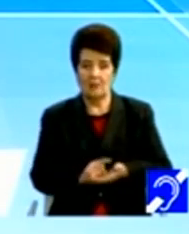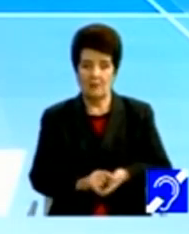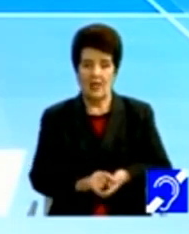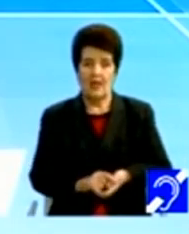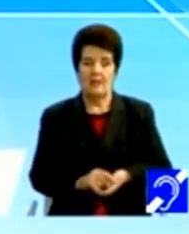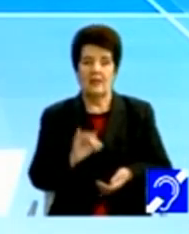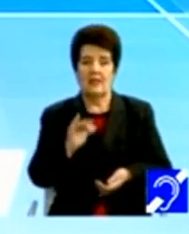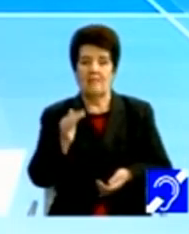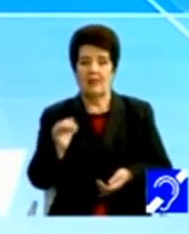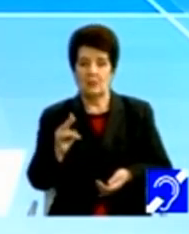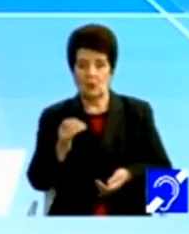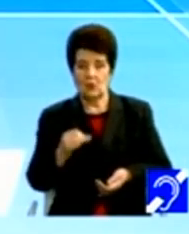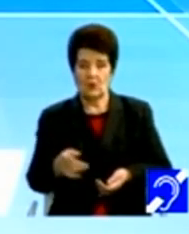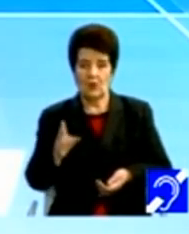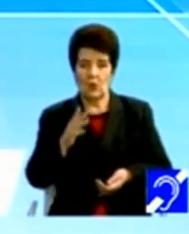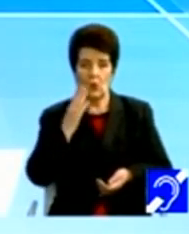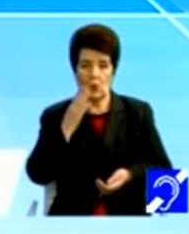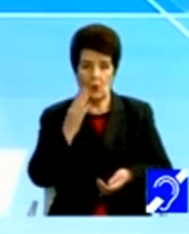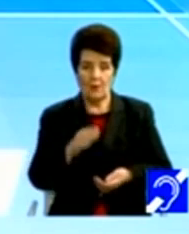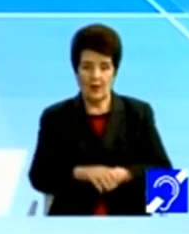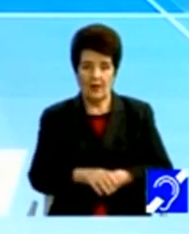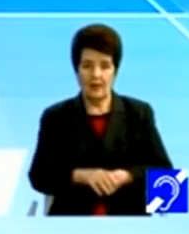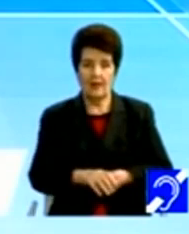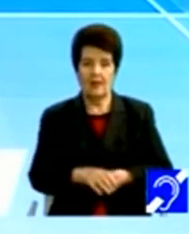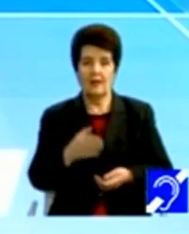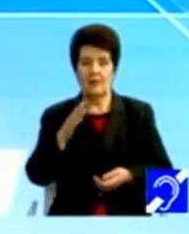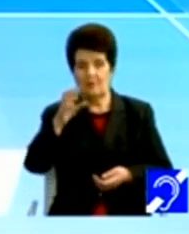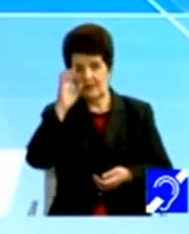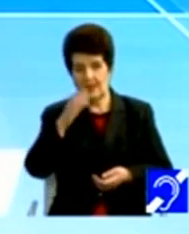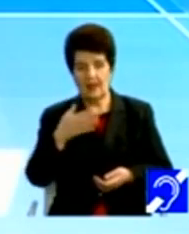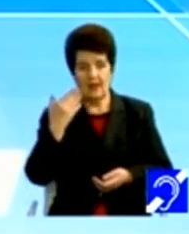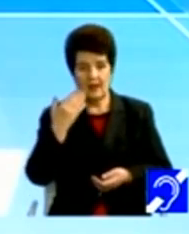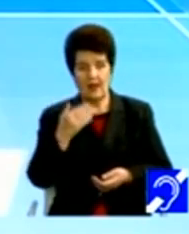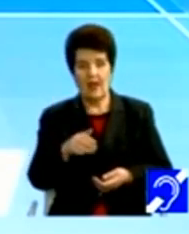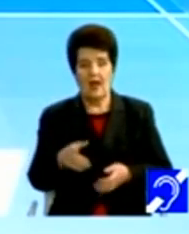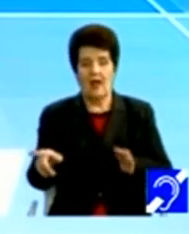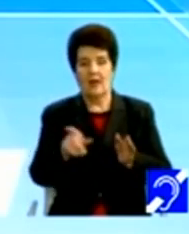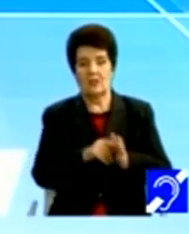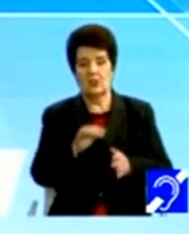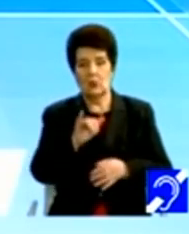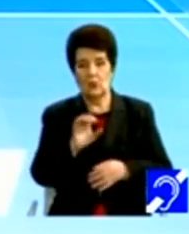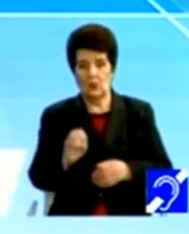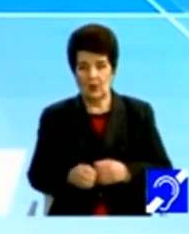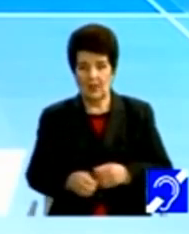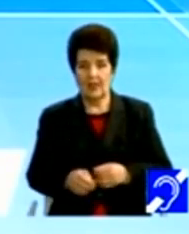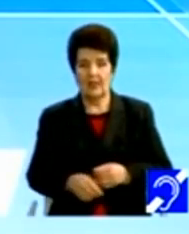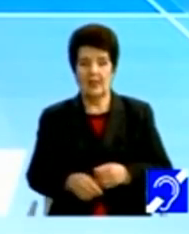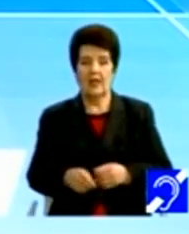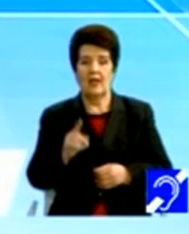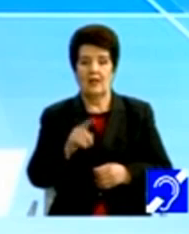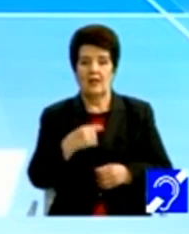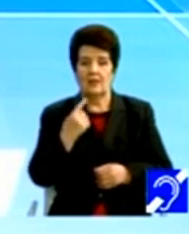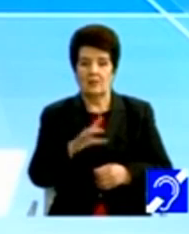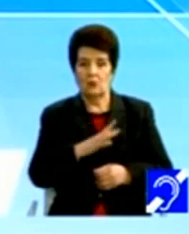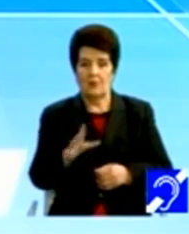Unificarea infrastructurii cu România, pentru că este calea cea mai ușoară de acces prin Uniunea Europeană, racordarea la sistemul educațional ca